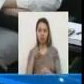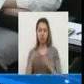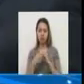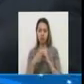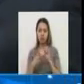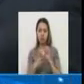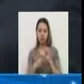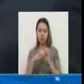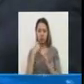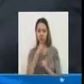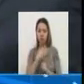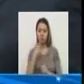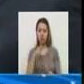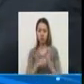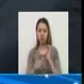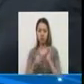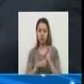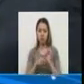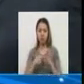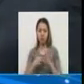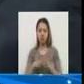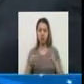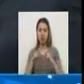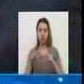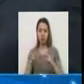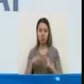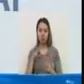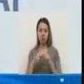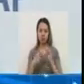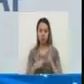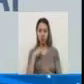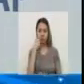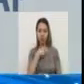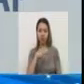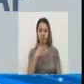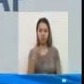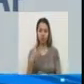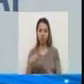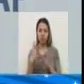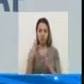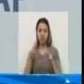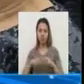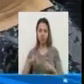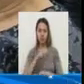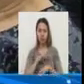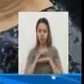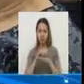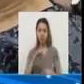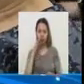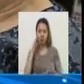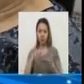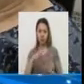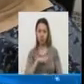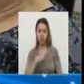2014 жылы 1658 нысан жоспарлы тексерістен өткен болса, 2017 жылы небәрі 523 тексеру жұмыстары жүргізілген.